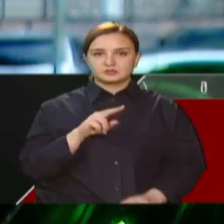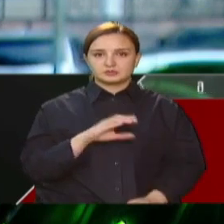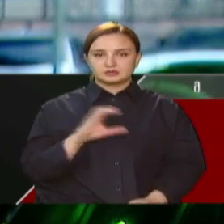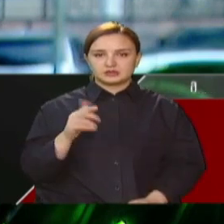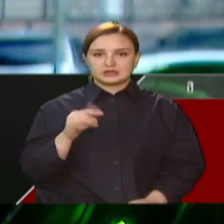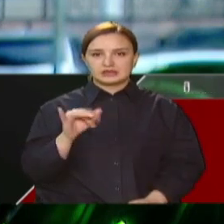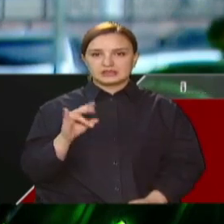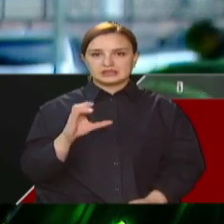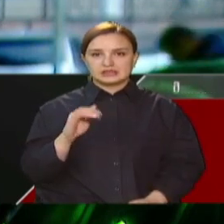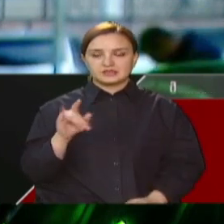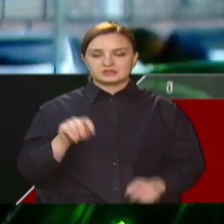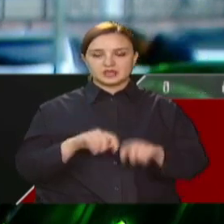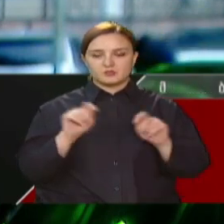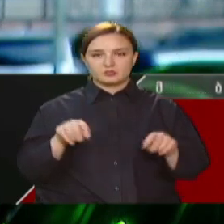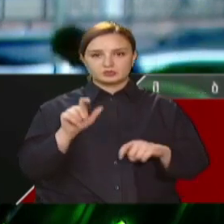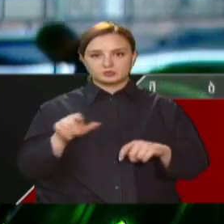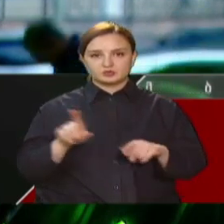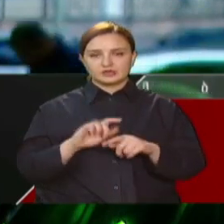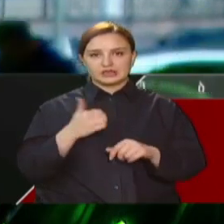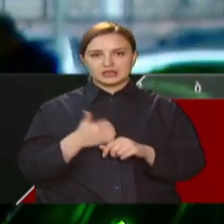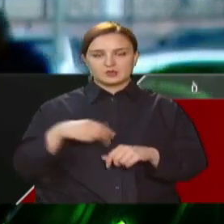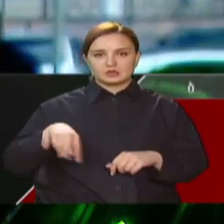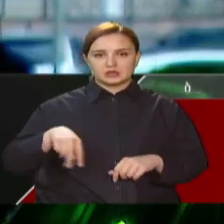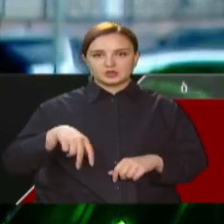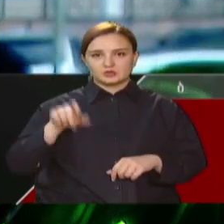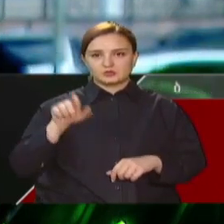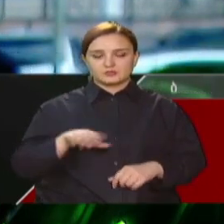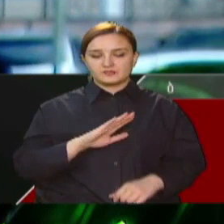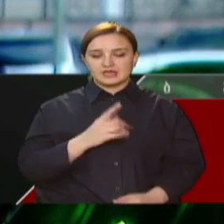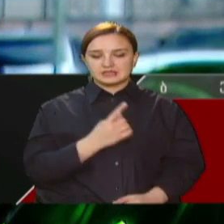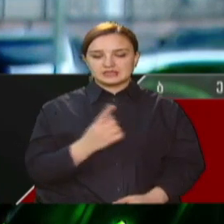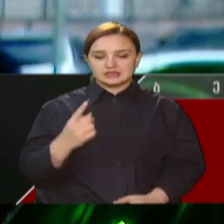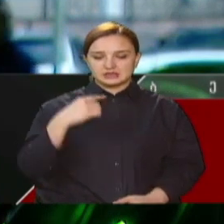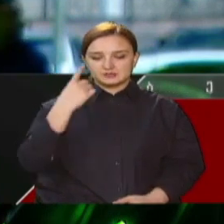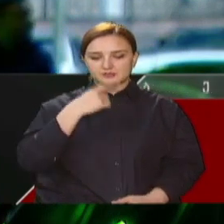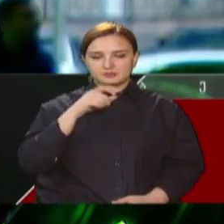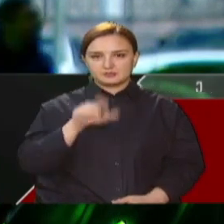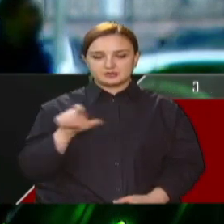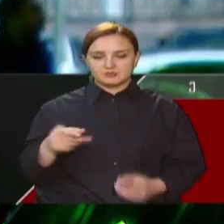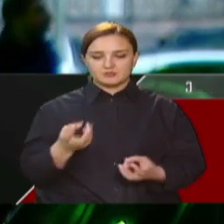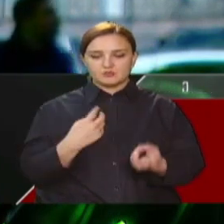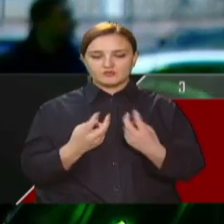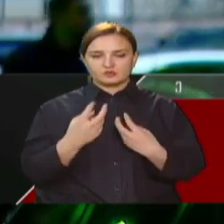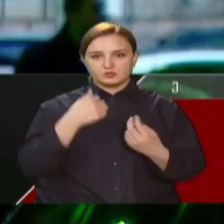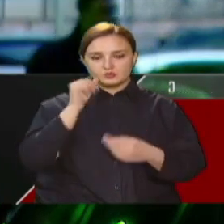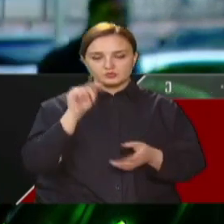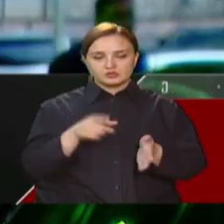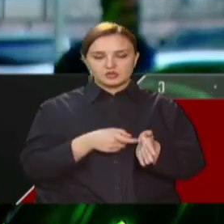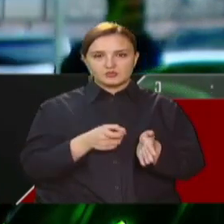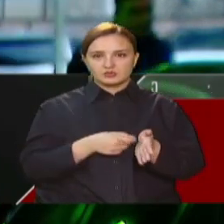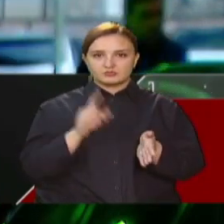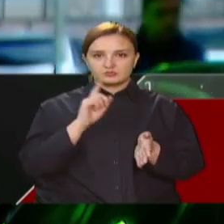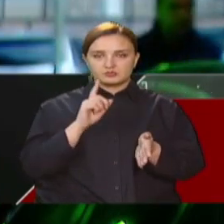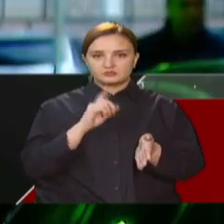Service Plus-ის როგორც დამფუძნებლები, ასევე გენერალური დირექტორი. Არც ერთი ის პირი, რომელიც აქ მოვიდა გუშინ გამოკითხვაზე, ჯერჯერობით